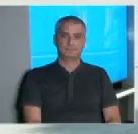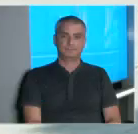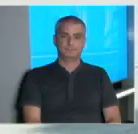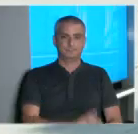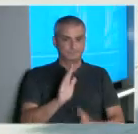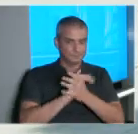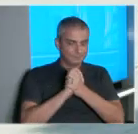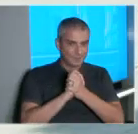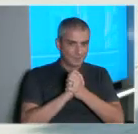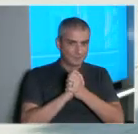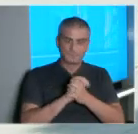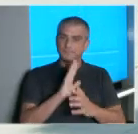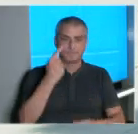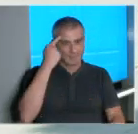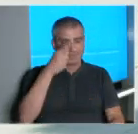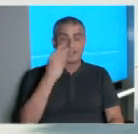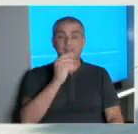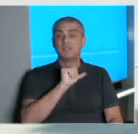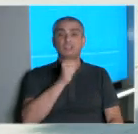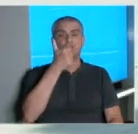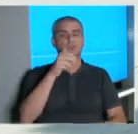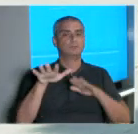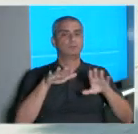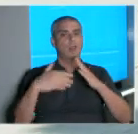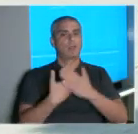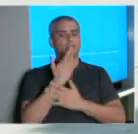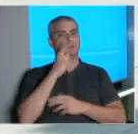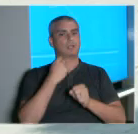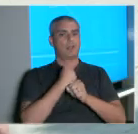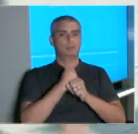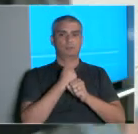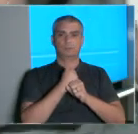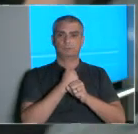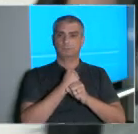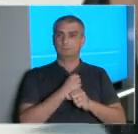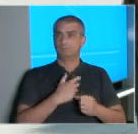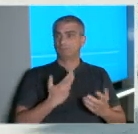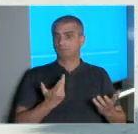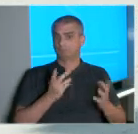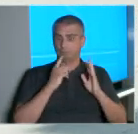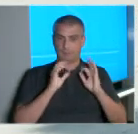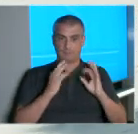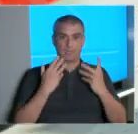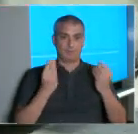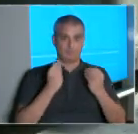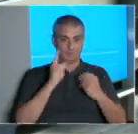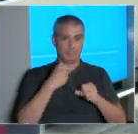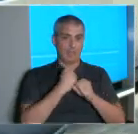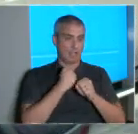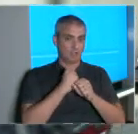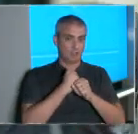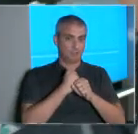אינל, שלום. מה לדעתך הדבר הראשון שהממשלה החדשה צריכה לעשות? את האמת, יש כמה דברים שהיא צריכה